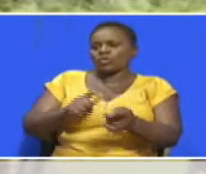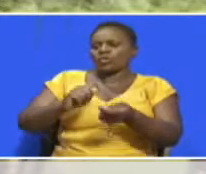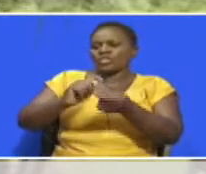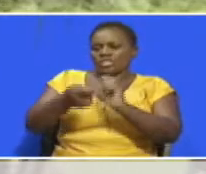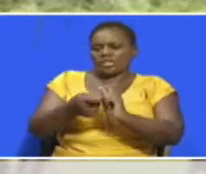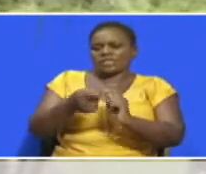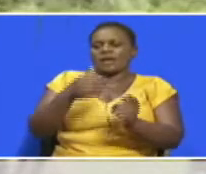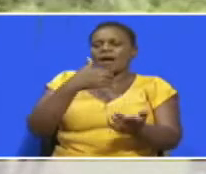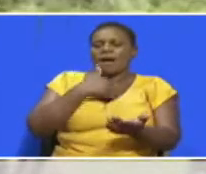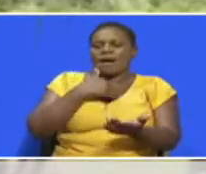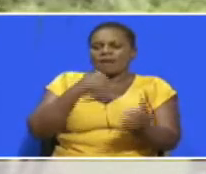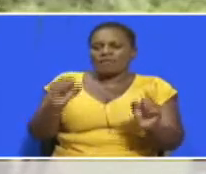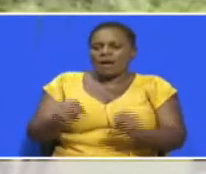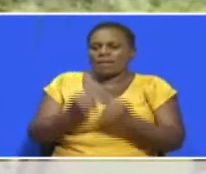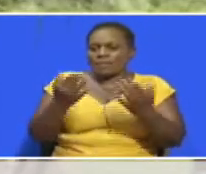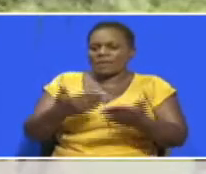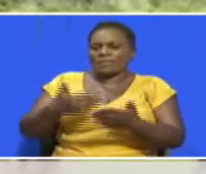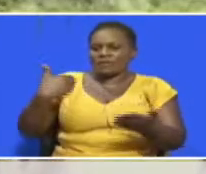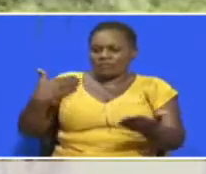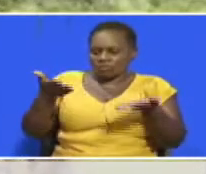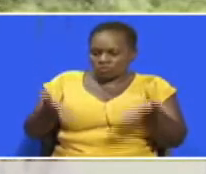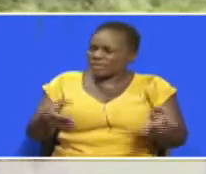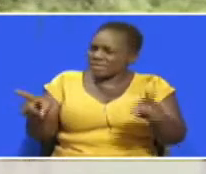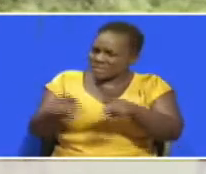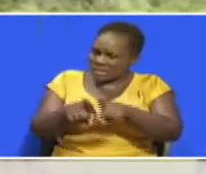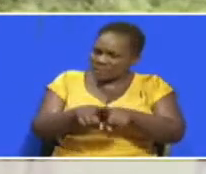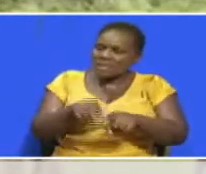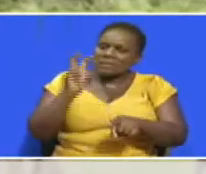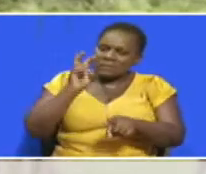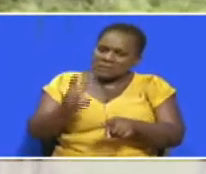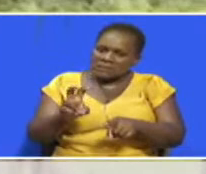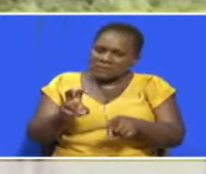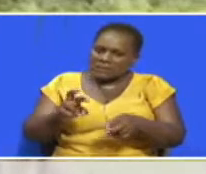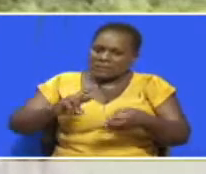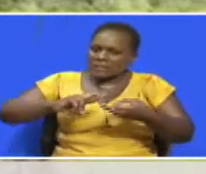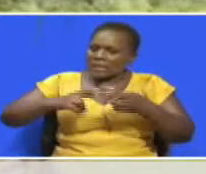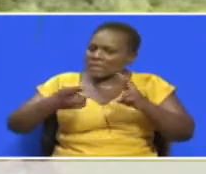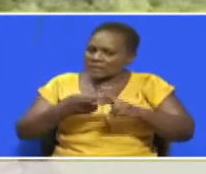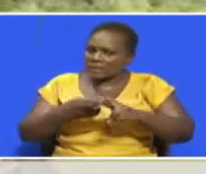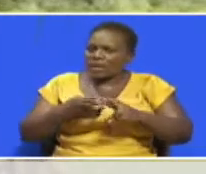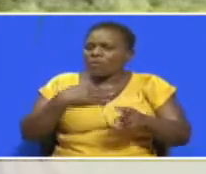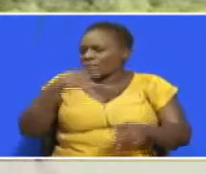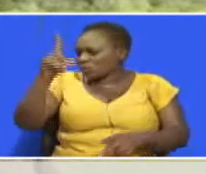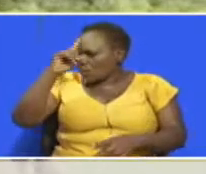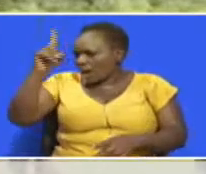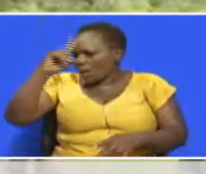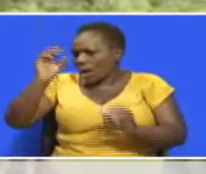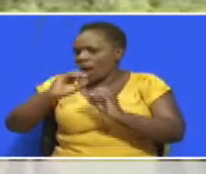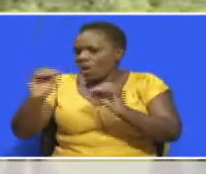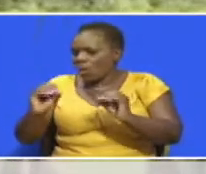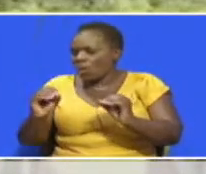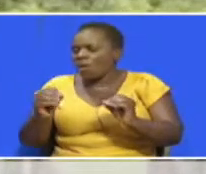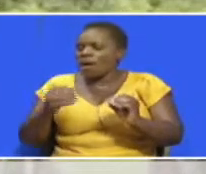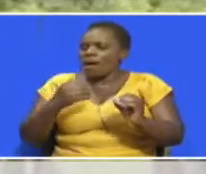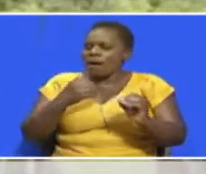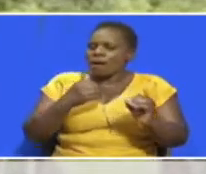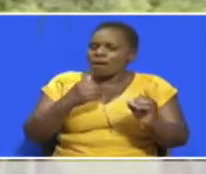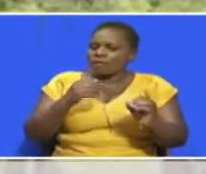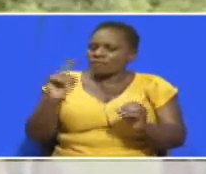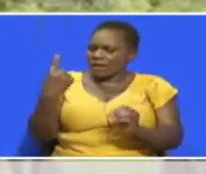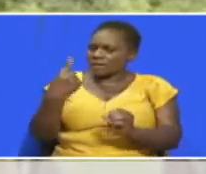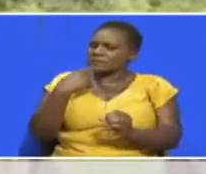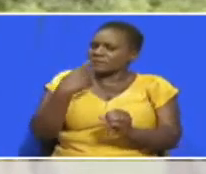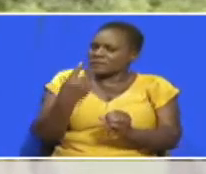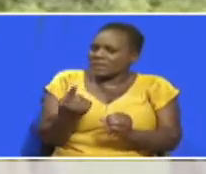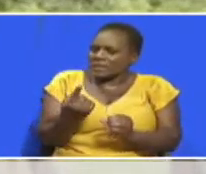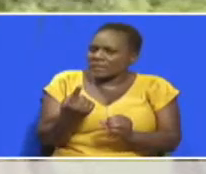zile visa ambavyo vilitendeka hapo awali na hii ya leo, tuone kama iko interlinkages. Hatutaki kuspeculate tuseme pengine kunaye, sababu mwanzo